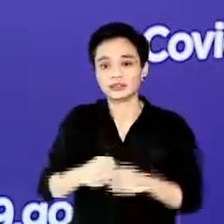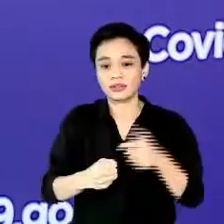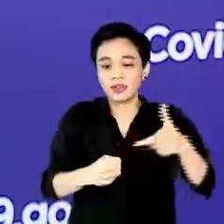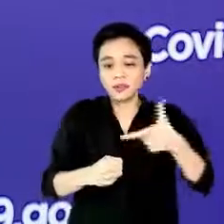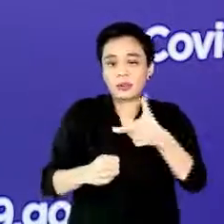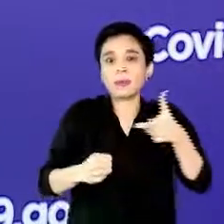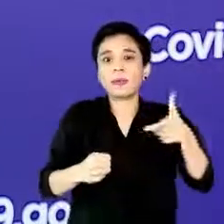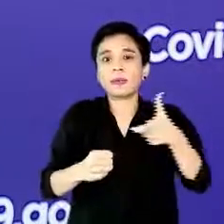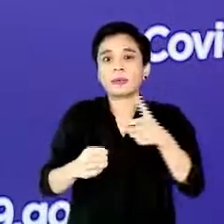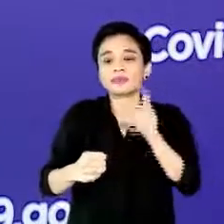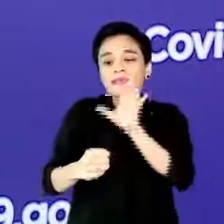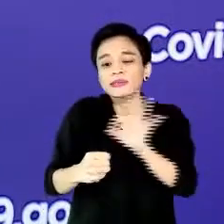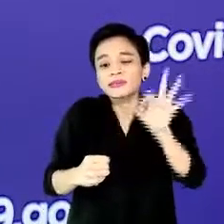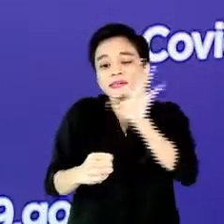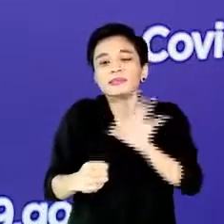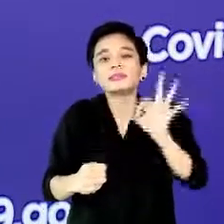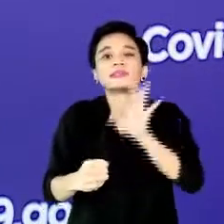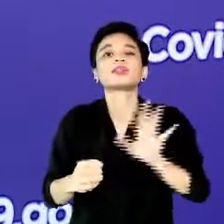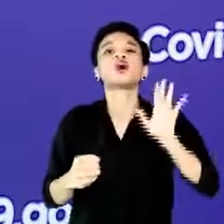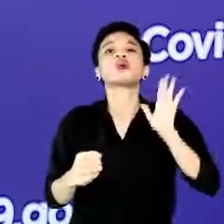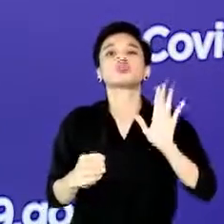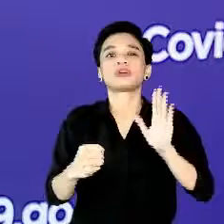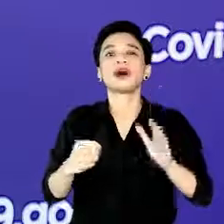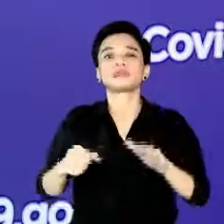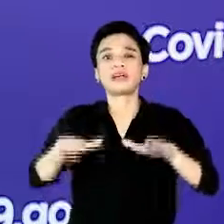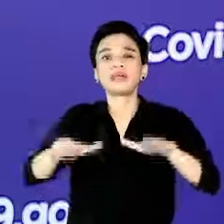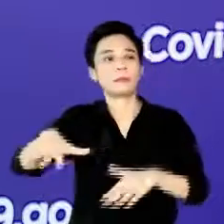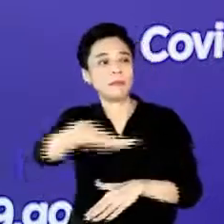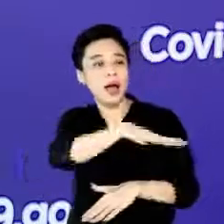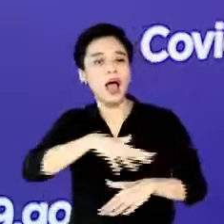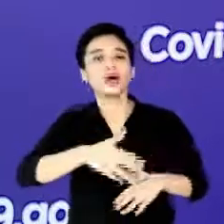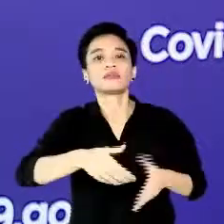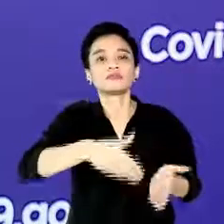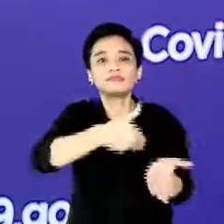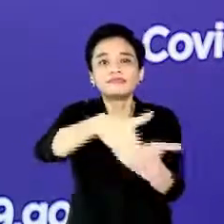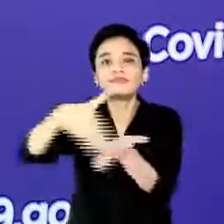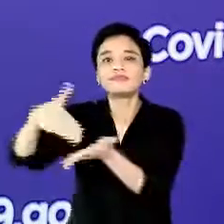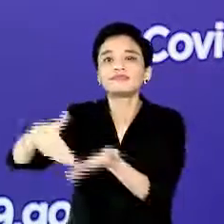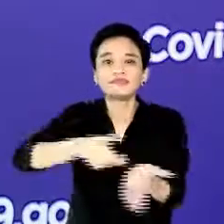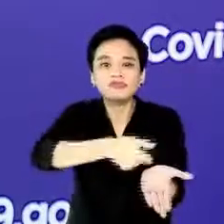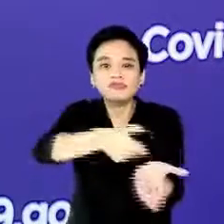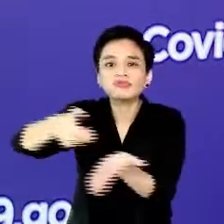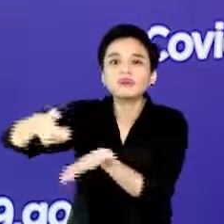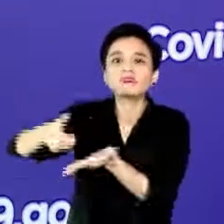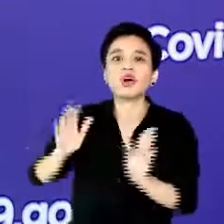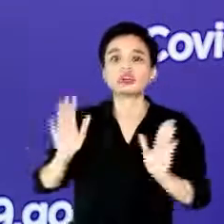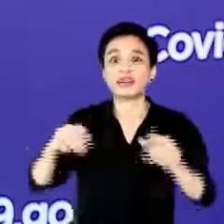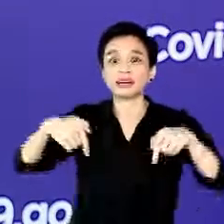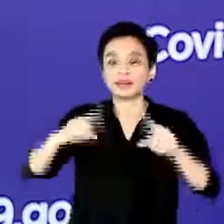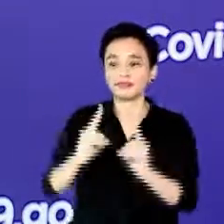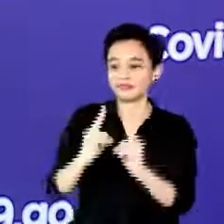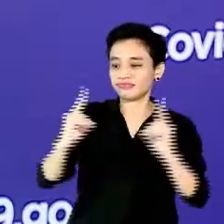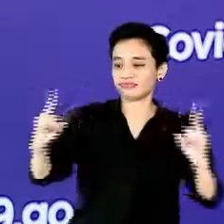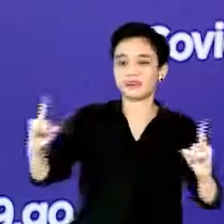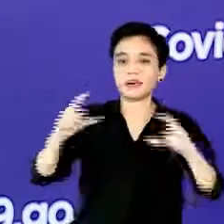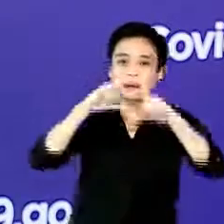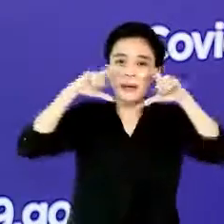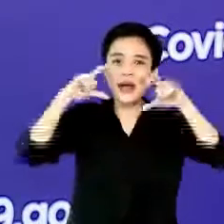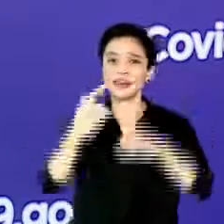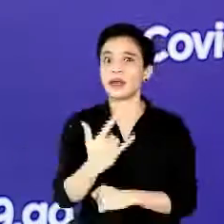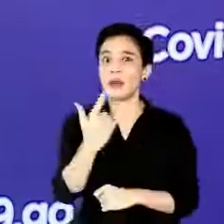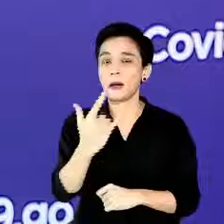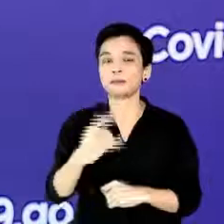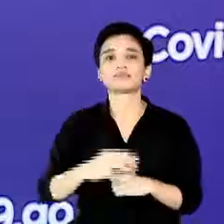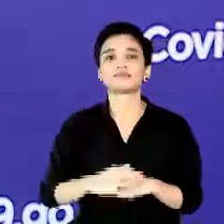kami gunakan juga sudah this diinfeksi dan kami juga senantiasa menjaga jarak dan tetap mengenakan masker dan